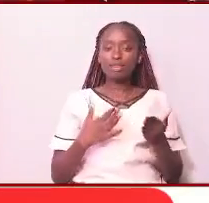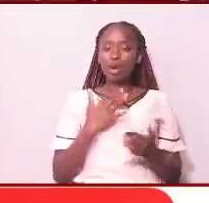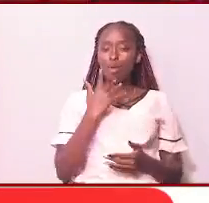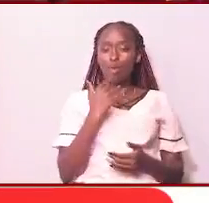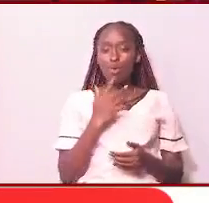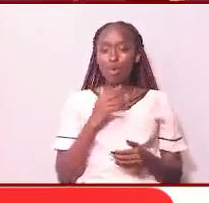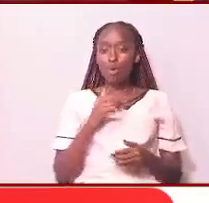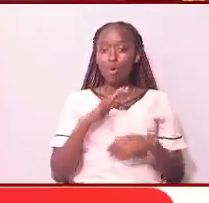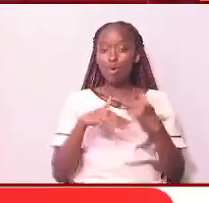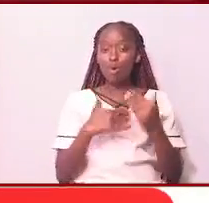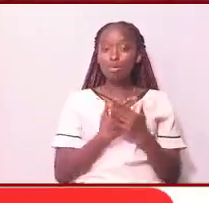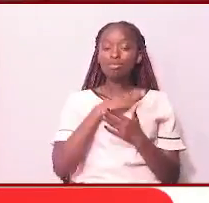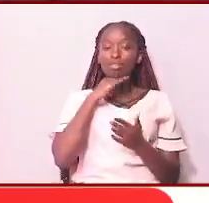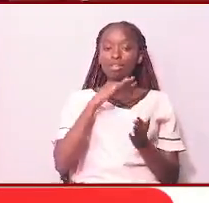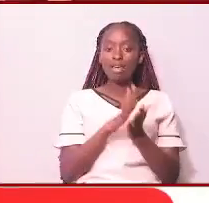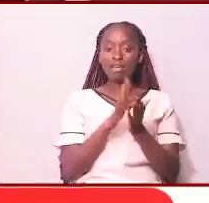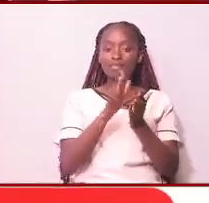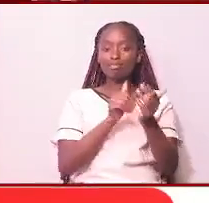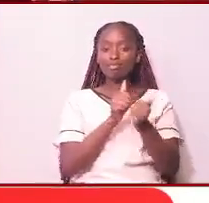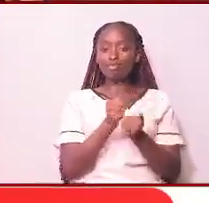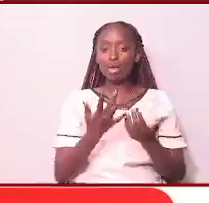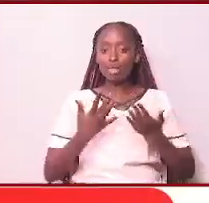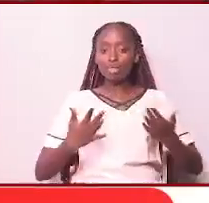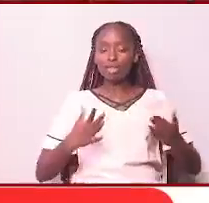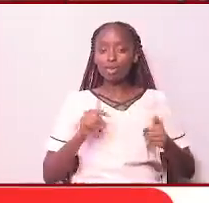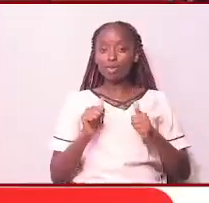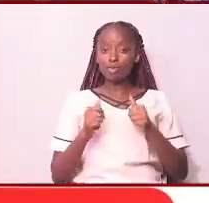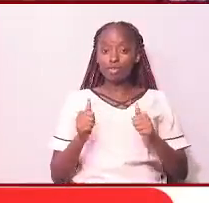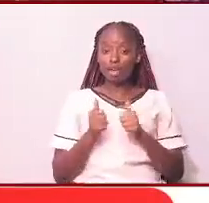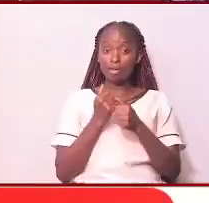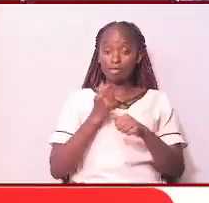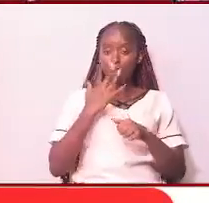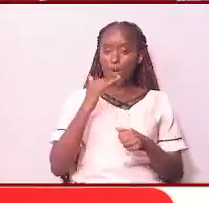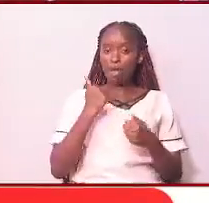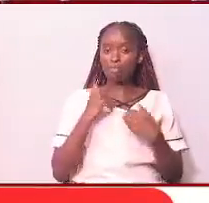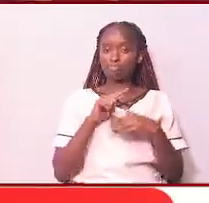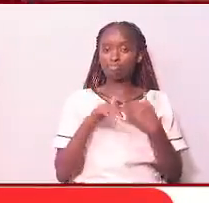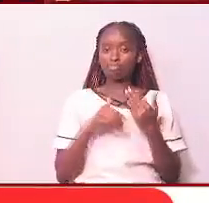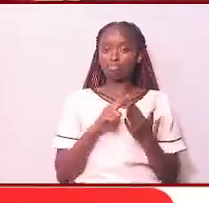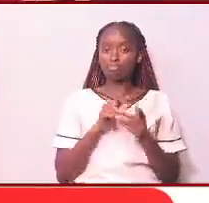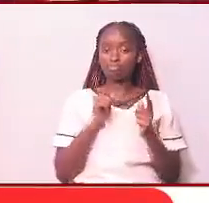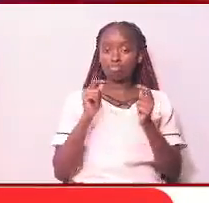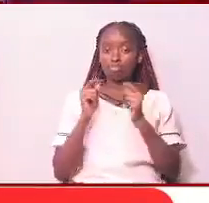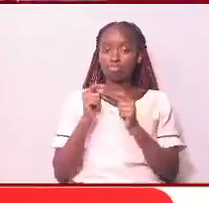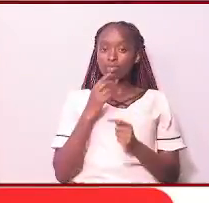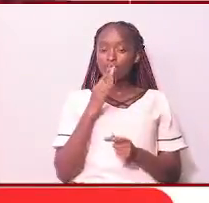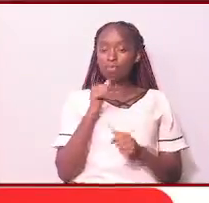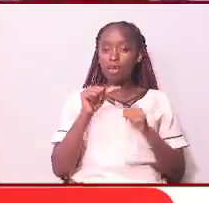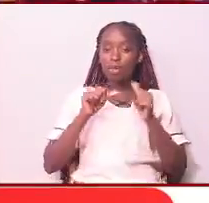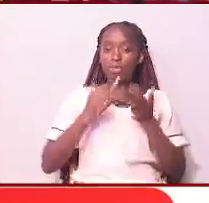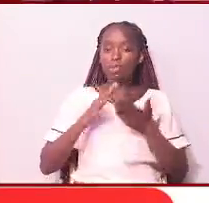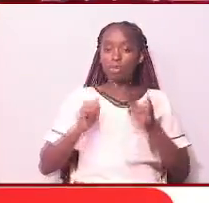yaliyotokana na maandamano hayo. Naibu Rais alikaribisha mazungumzo yanayozingatia sheria.